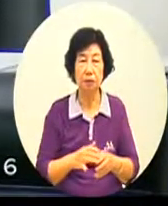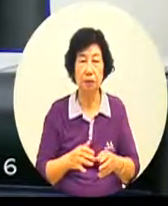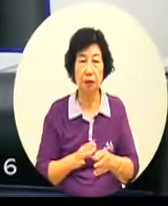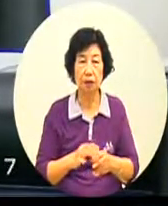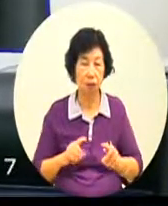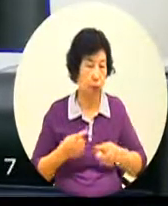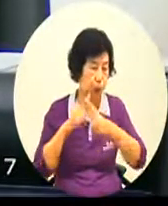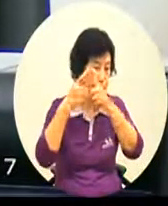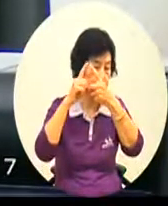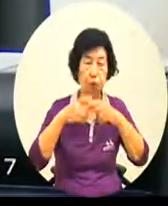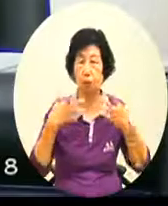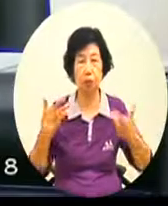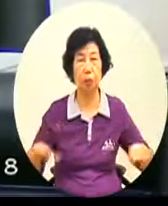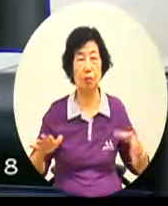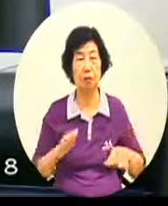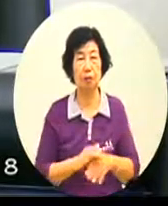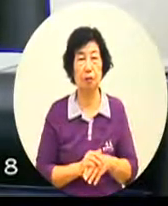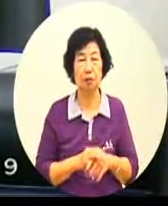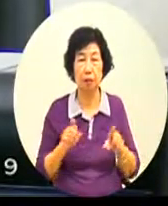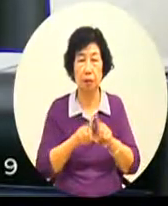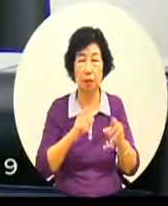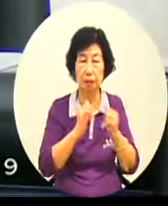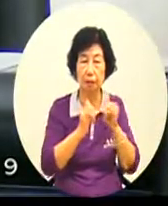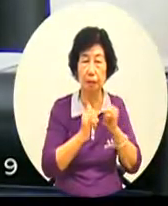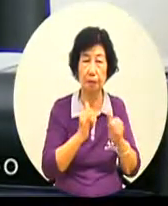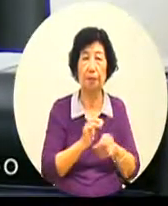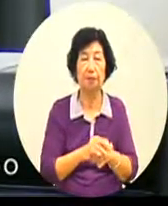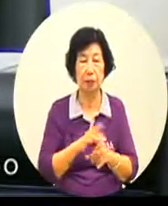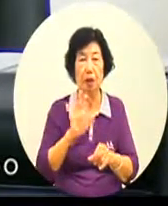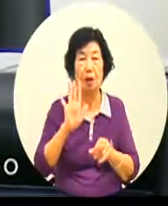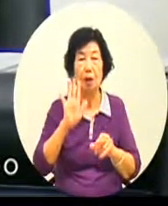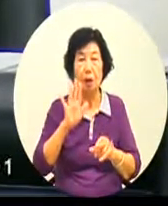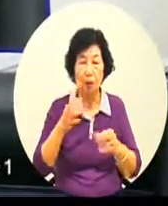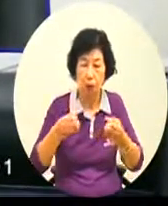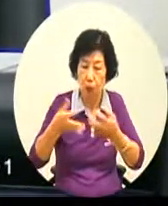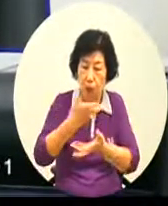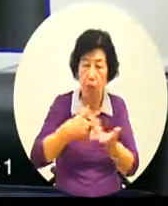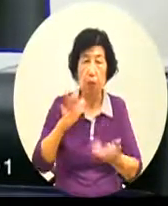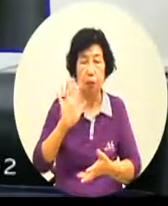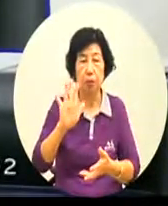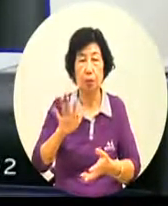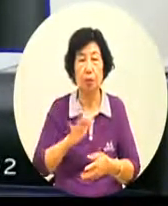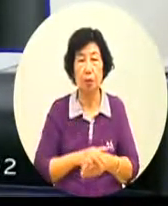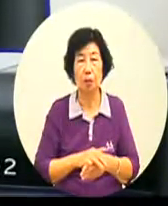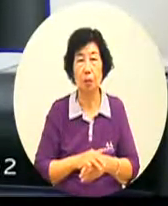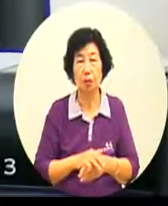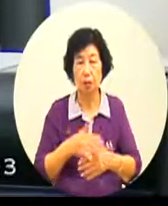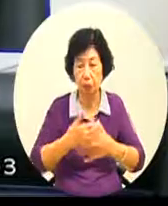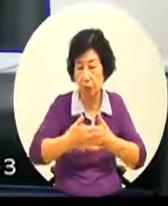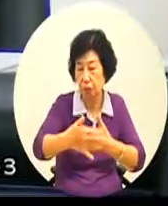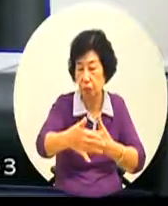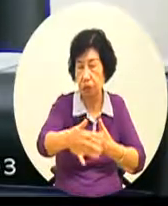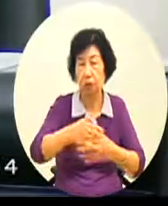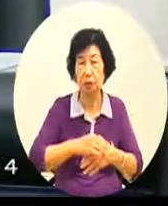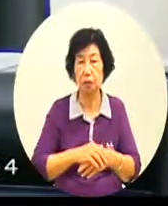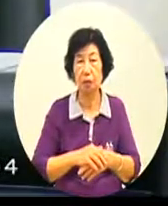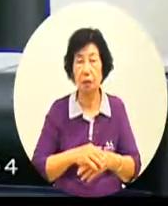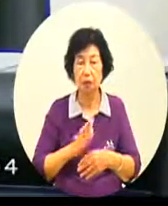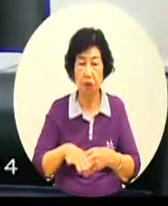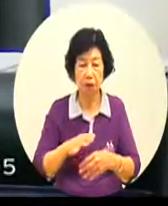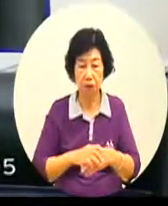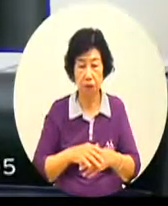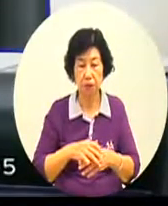在一般的民众其实也会在讨论，但是呢在讨论的过程当中也许他们一知半解